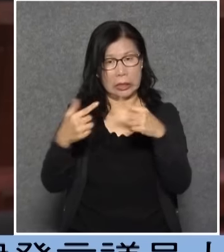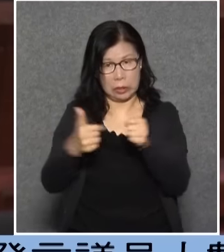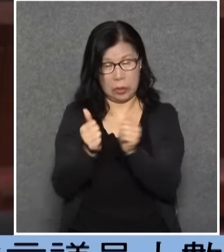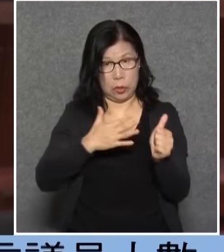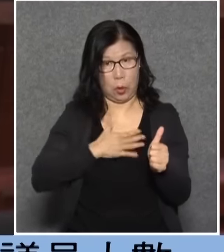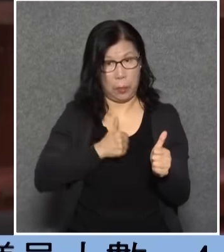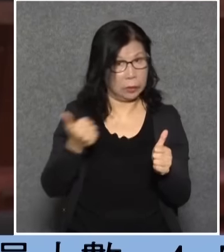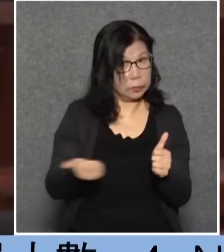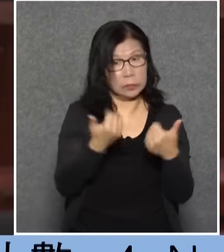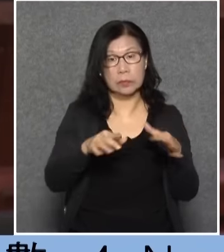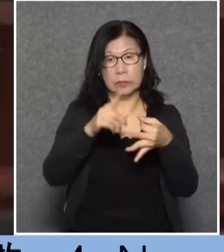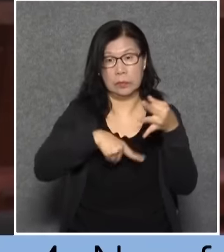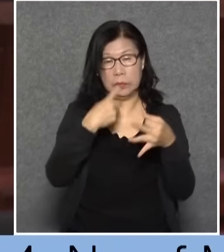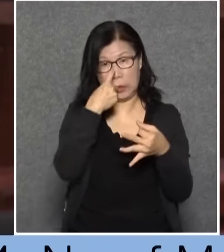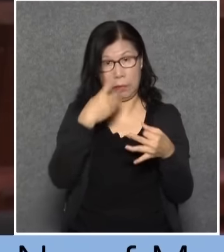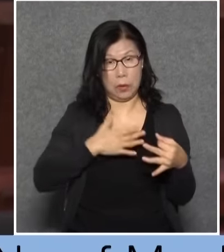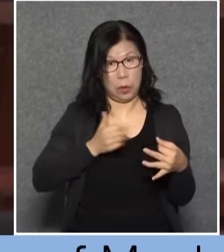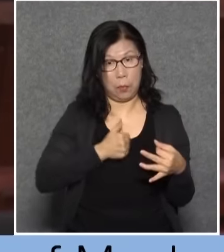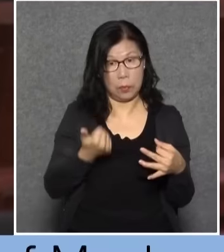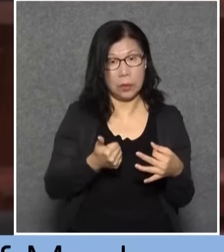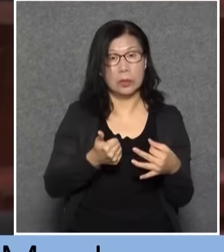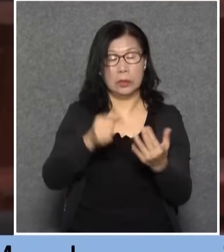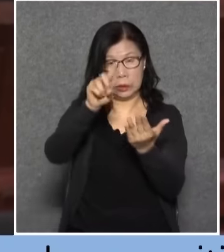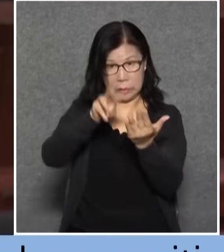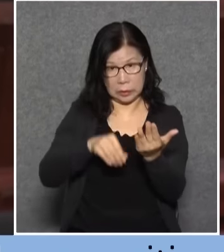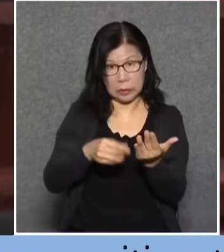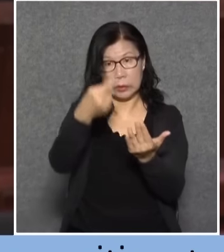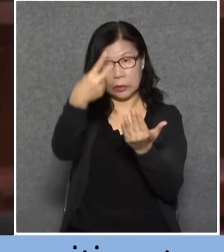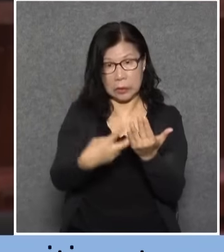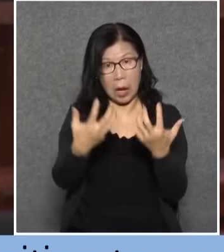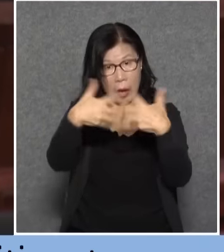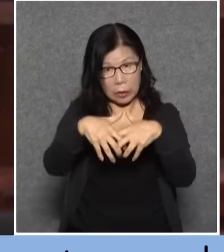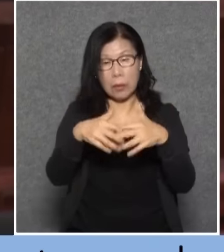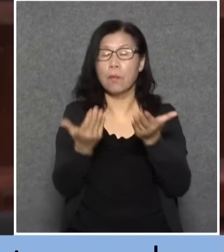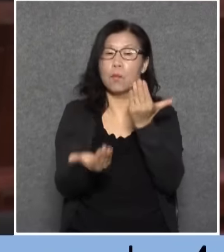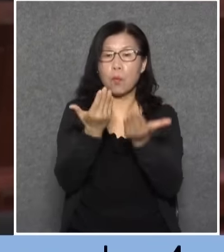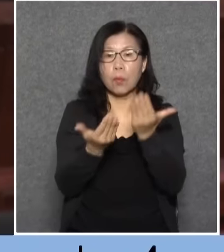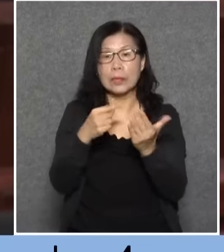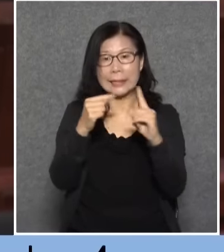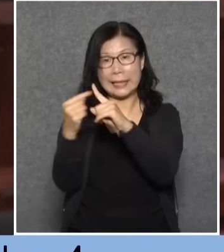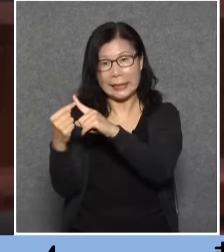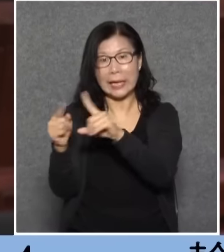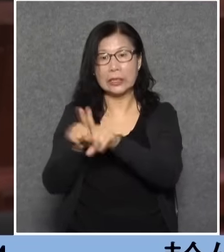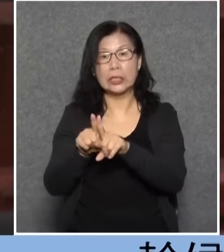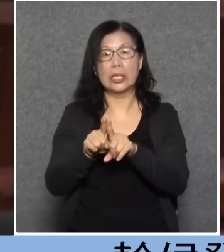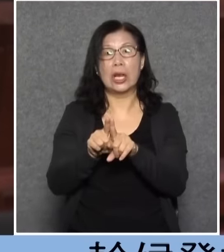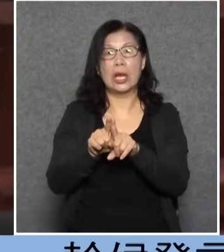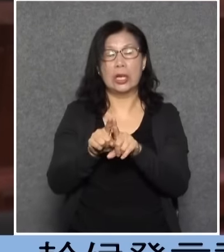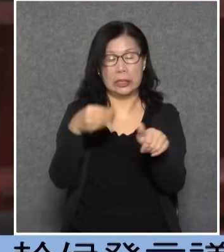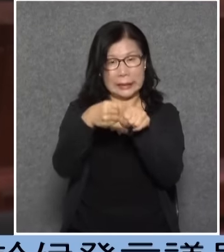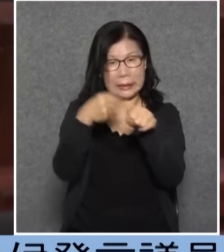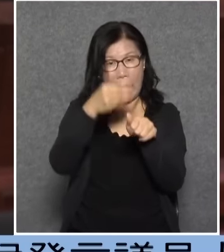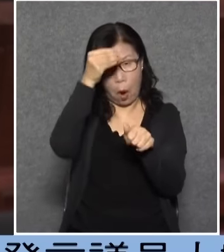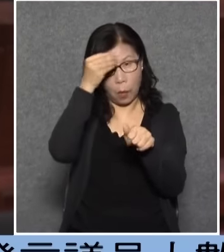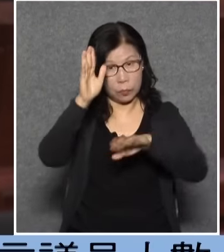緒，所以英文就是 readiness， 無論是個制度系統的 readiness， 或者是人員，即、就是操作人員的準備就